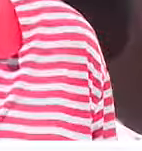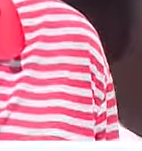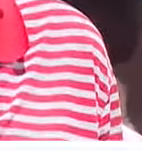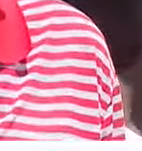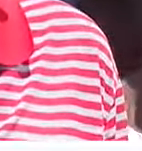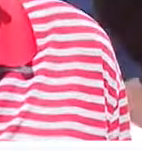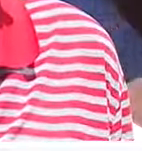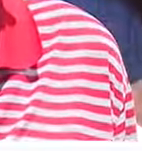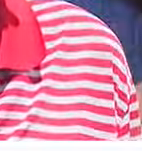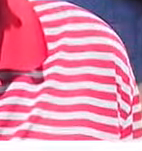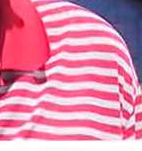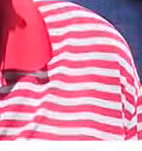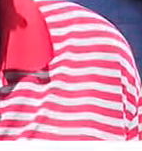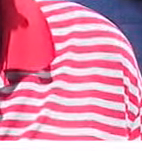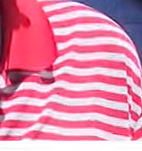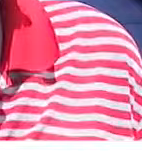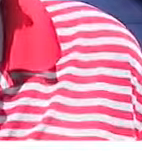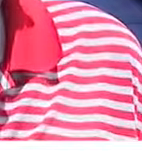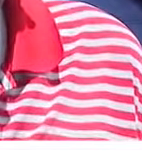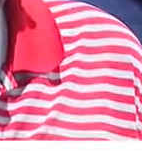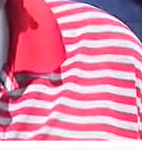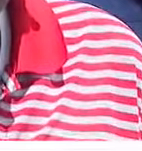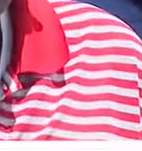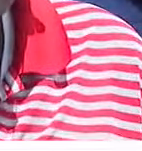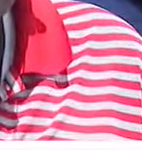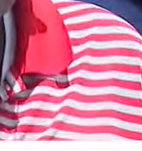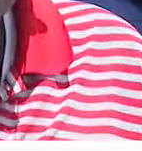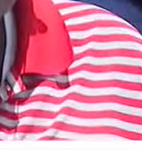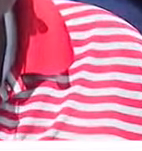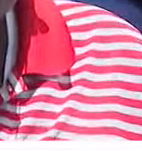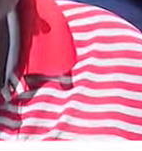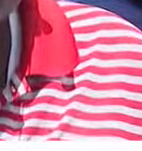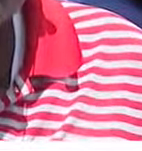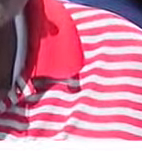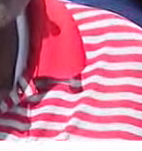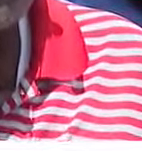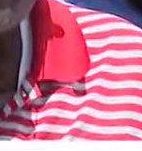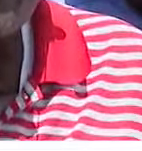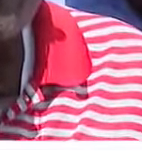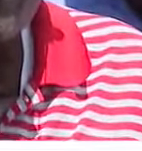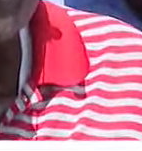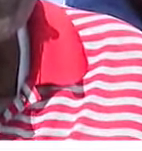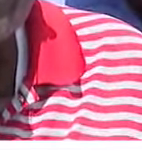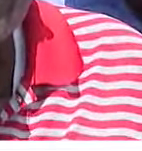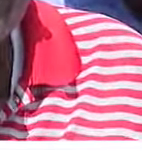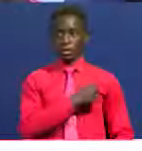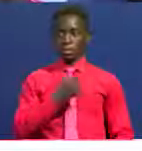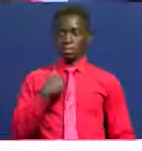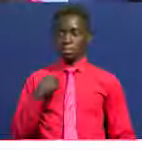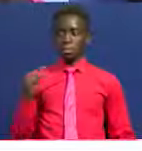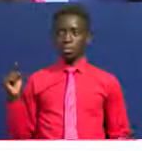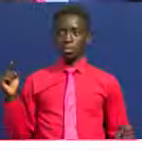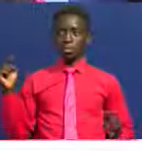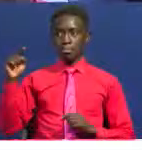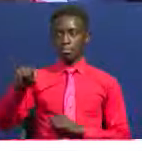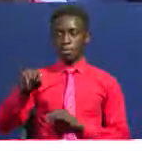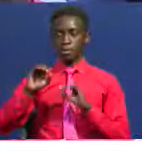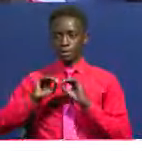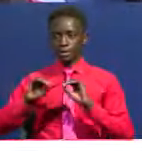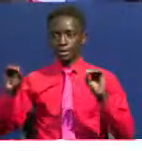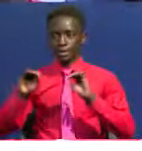area hii, na nimeshukuru watu wa CGA kukuja hapa ili watuelimishe kwenye kilimo bora ya